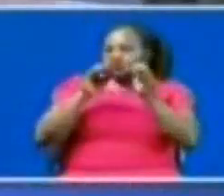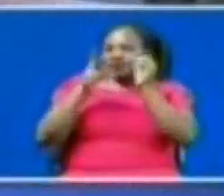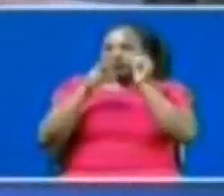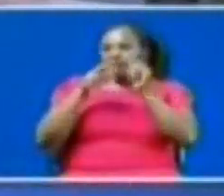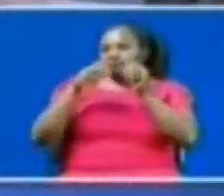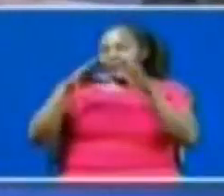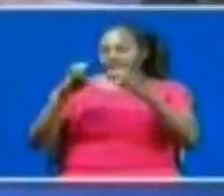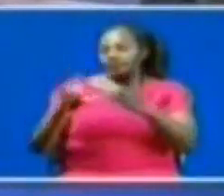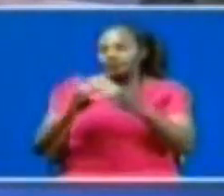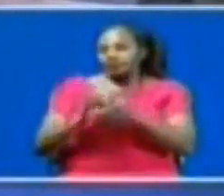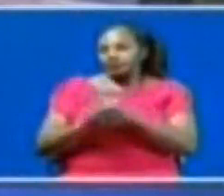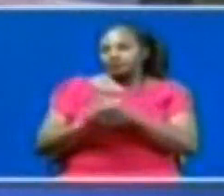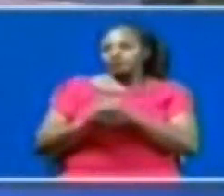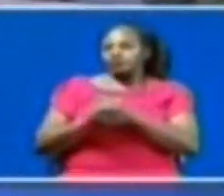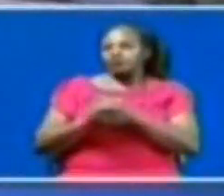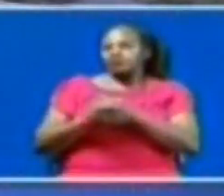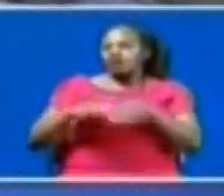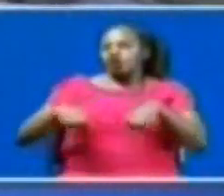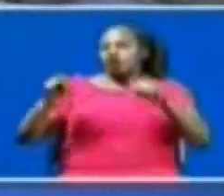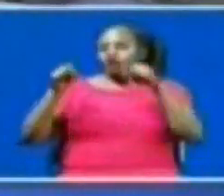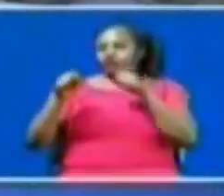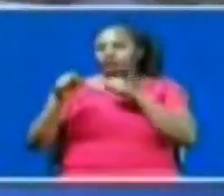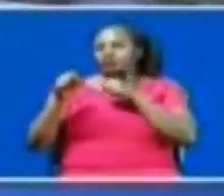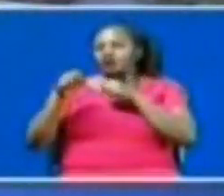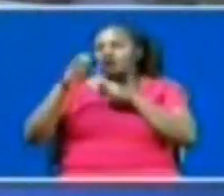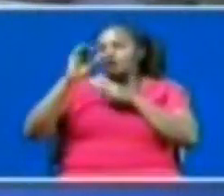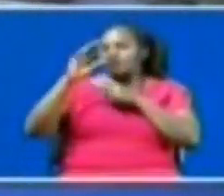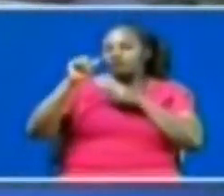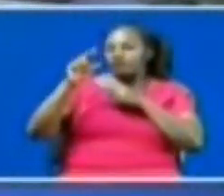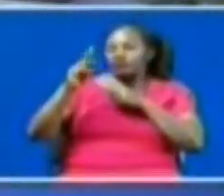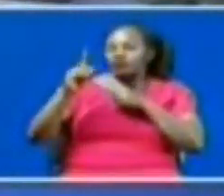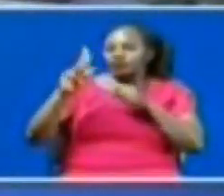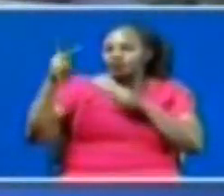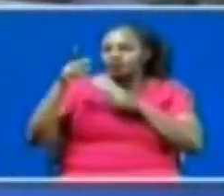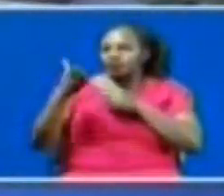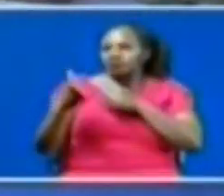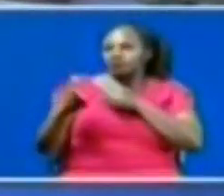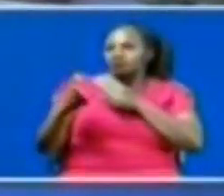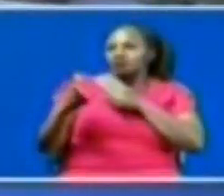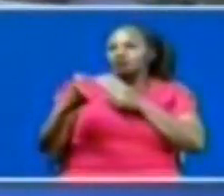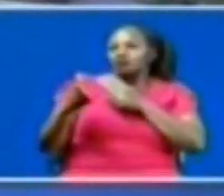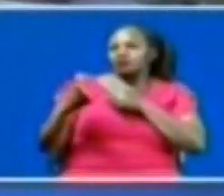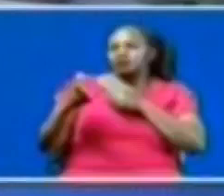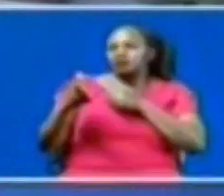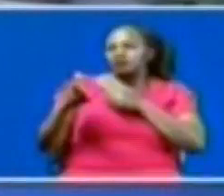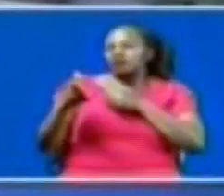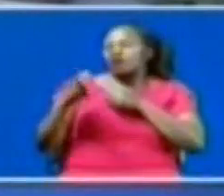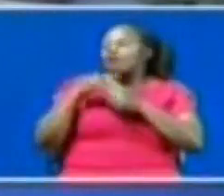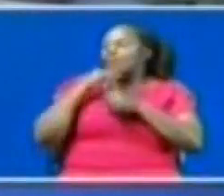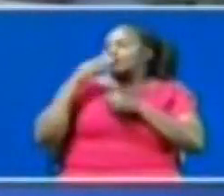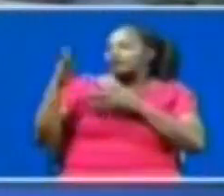vyao. The official spokesperson wa chama cha Ford Kenya ako hapa, anaitwa Dr.